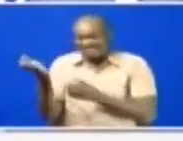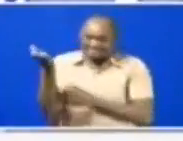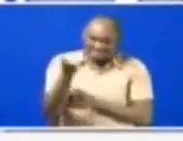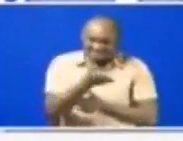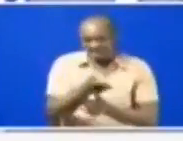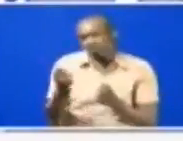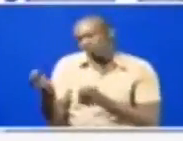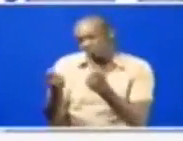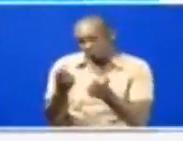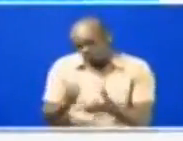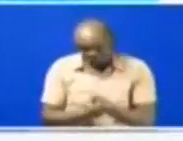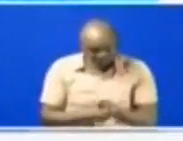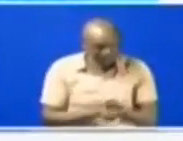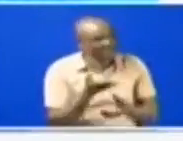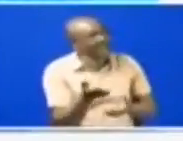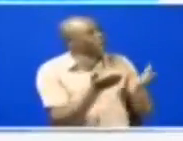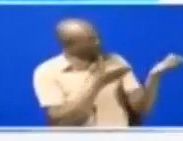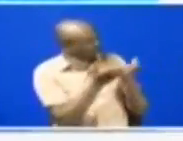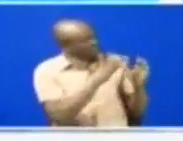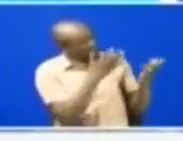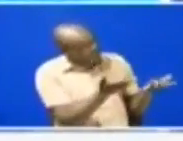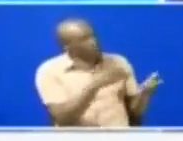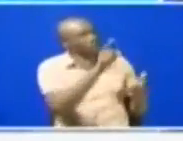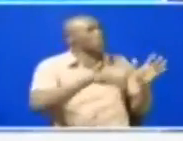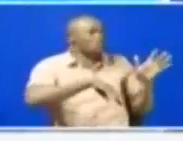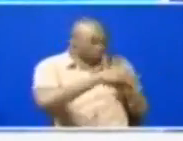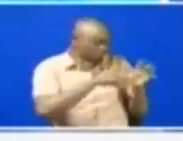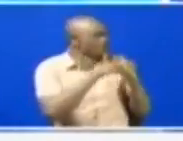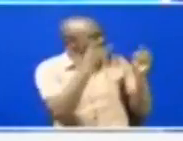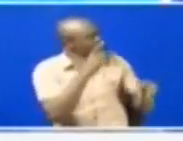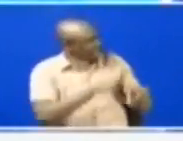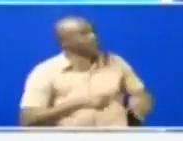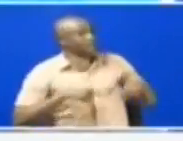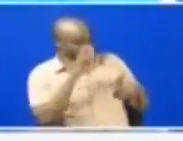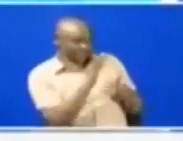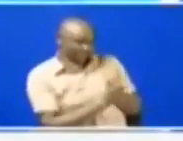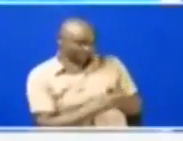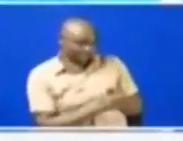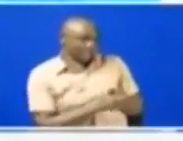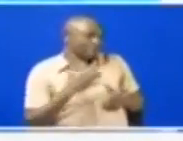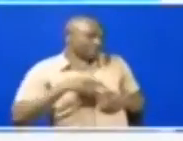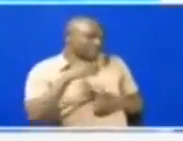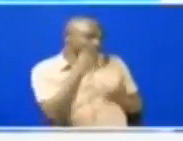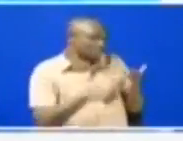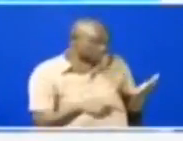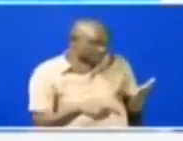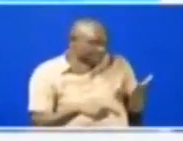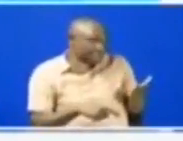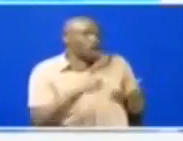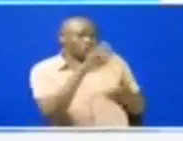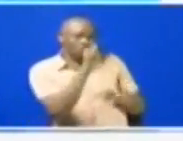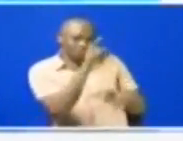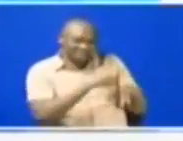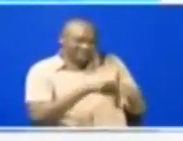kidogo. Yeah. Ndio. Kando na biashara, maisha yako yamekuwa kandanda. Ndio. Sana. Ndio. Na inasemekana kwamba tangu